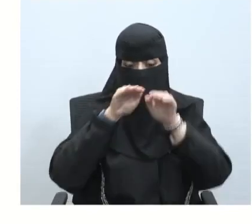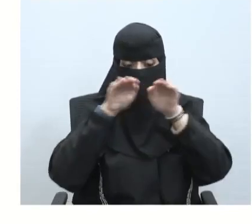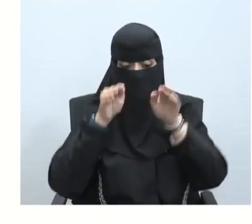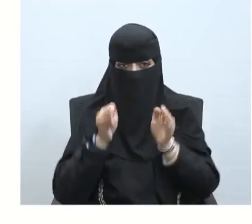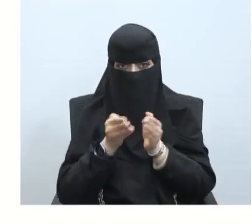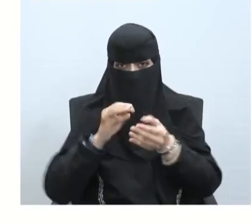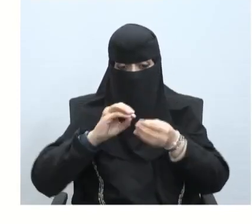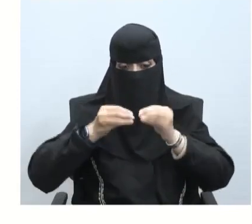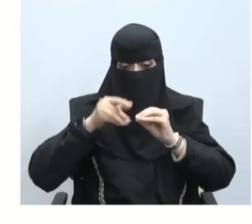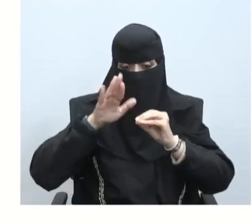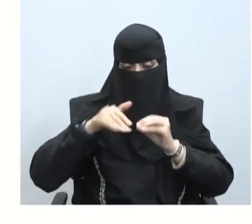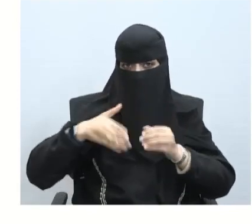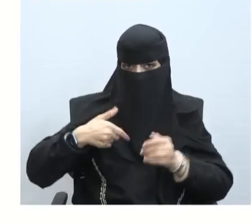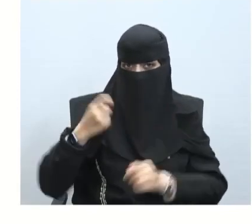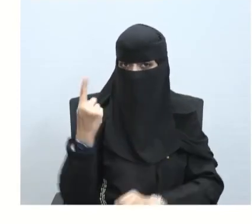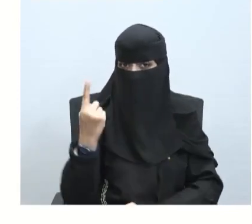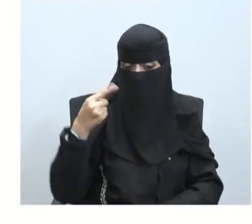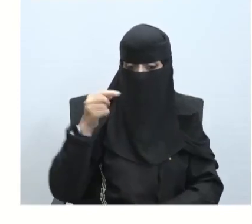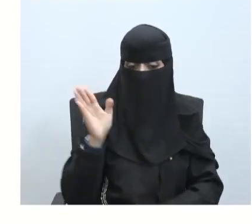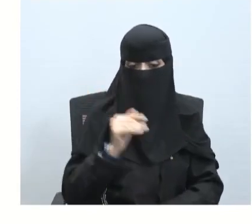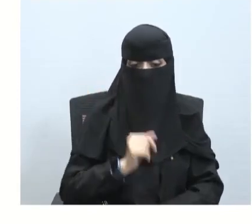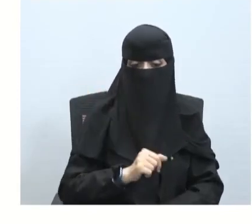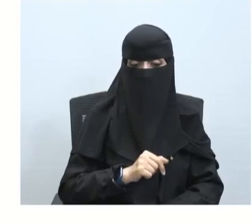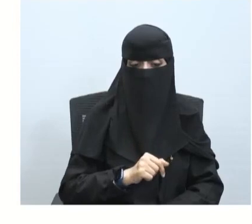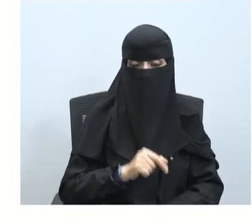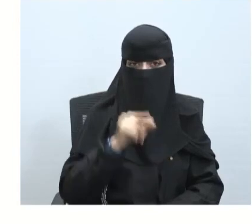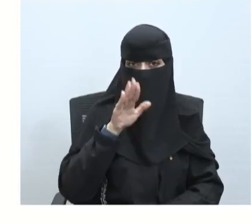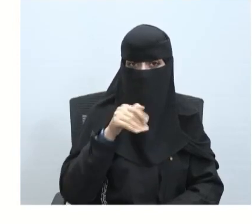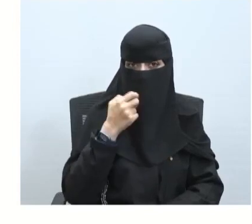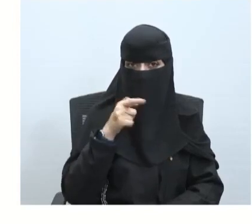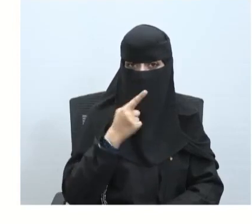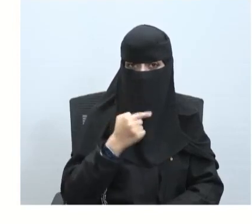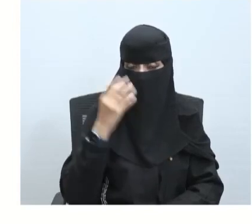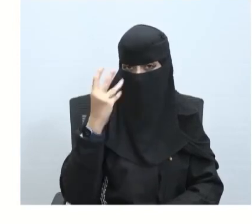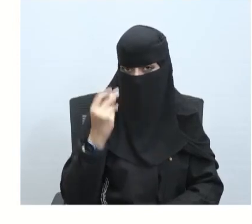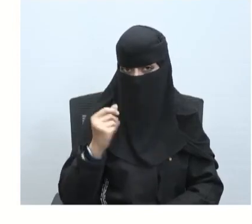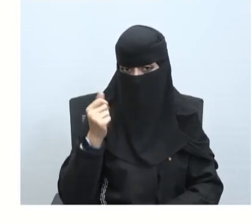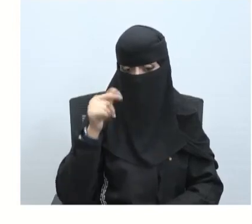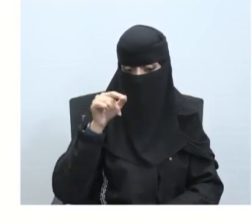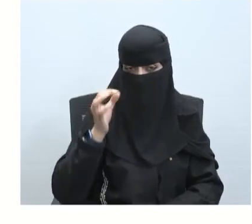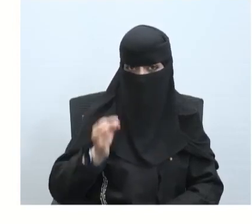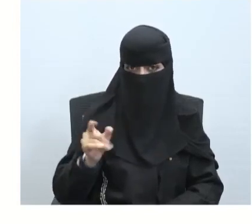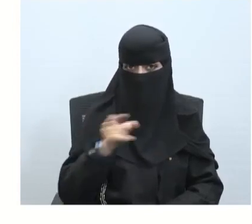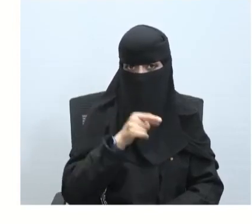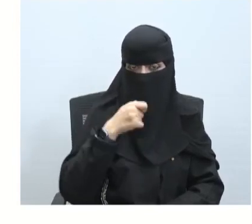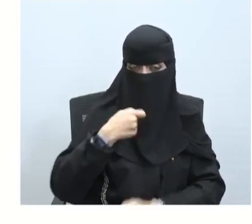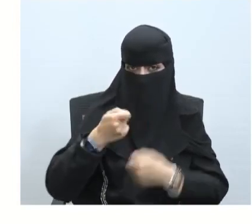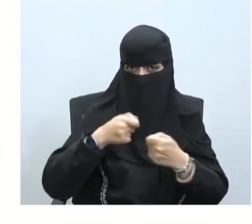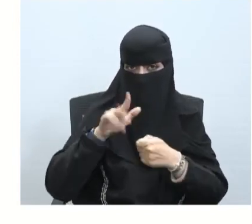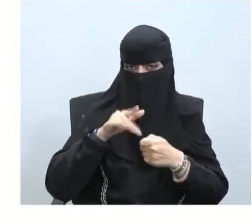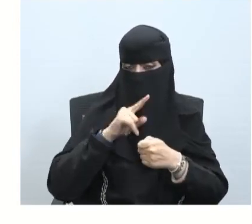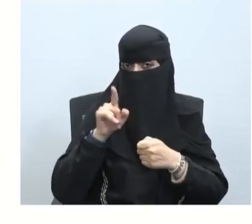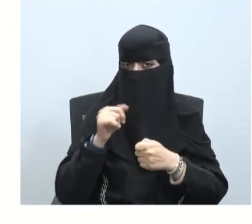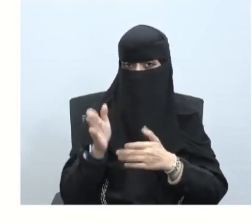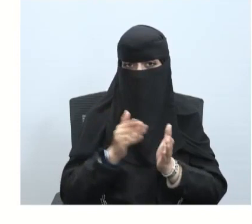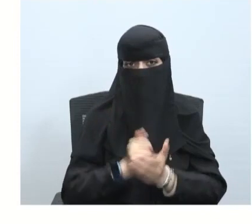وبناتي كذلك لدينا هذه اللعبه ثمنها 11 ريالا اريد ان اعد النقود واتاكد هل تكفي لشراء هذه